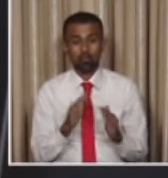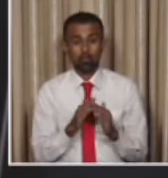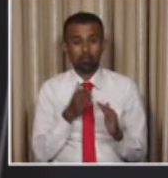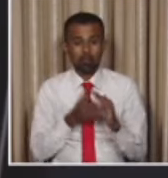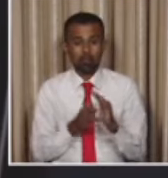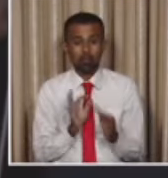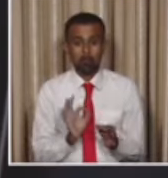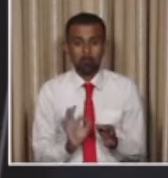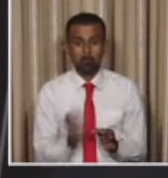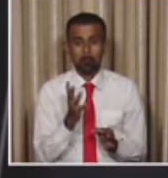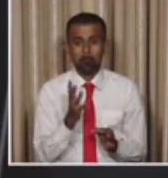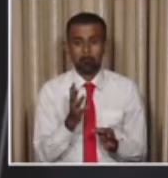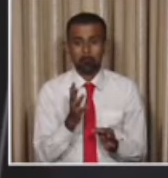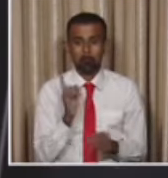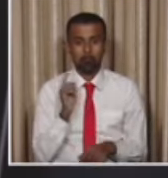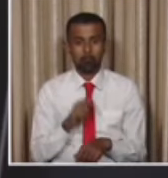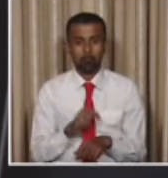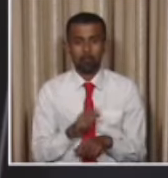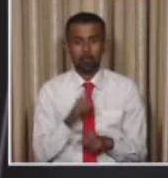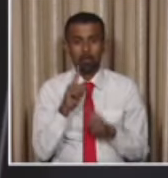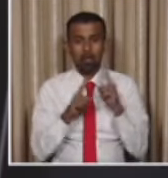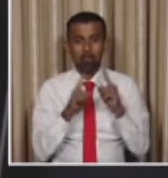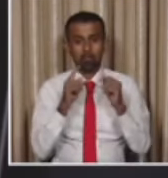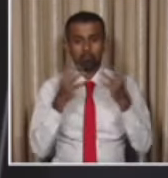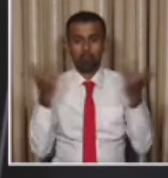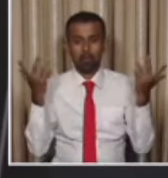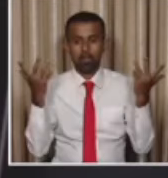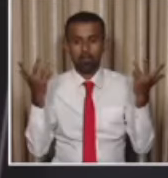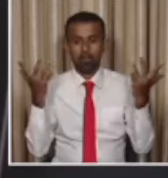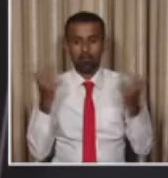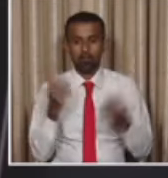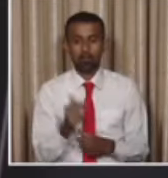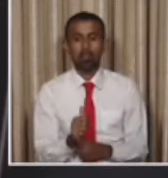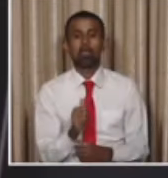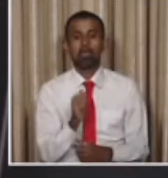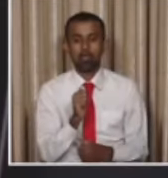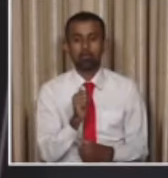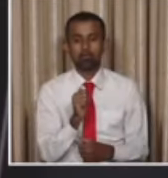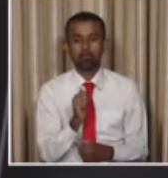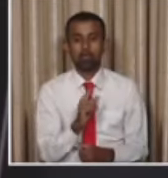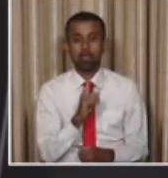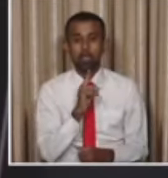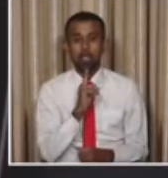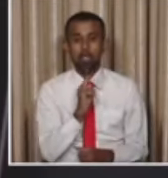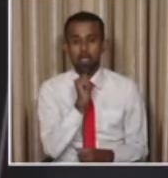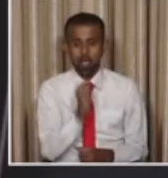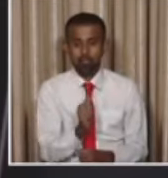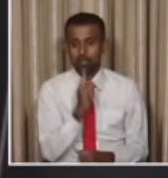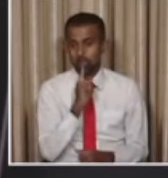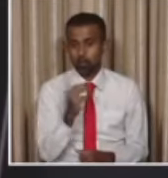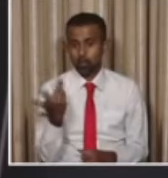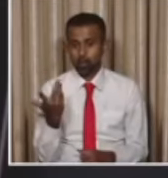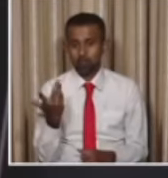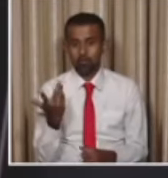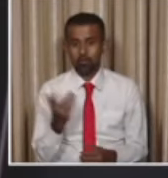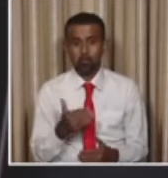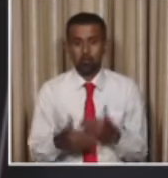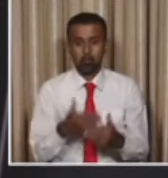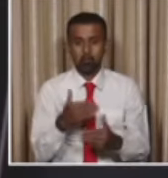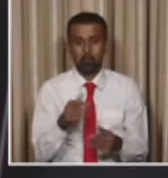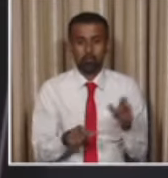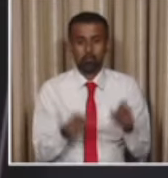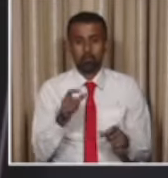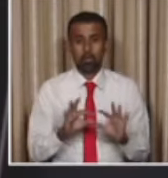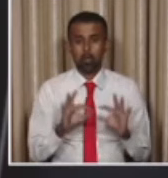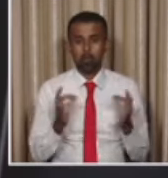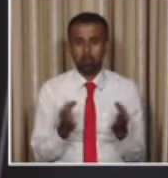ඇතුලේ පිච්චෙනකොට ඒ වෙලාවට කිසි කතාවක් නැහැ. ඒවා වෙන්නේ ඇයි? මිනිසුන්ට ඇත්ත කියන්නේ නැතුව මේවා කළාම මිනිසු දරු